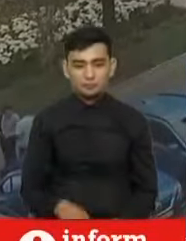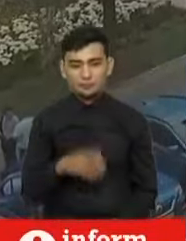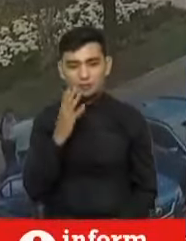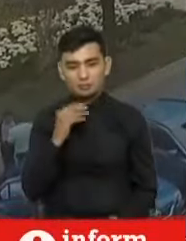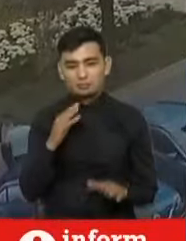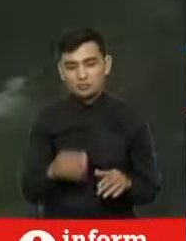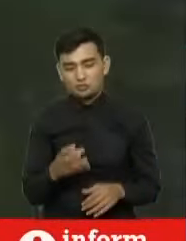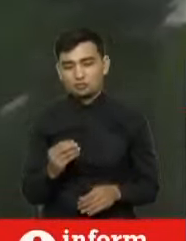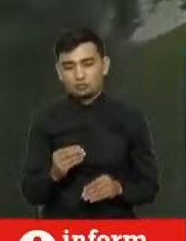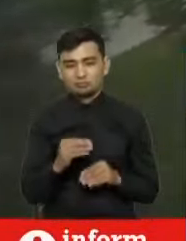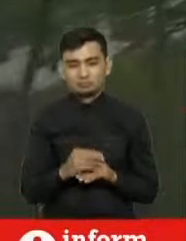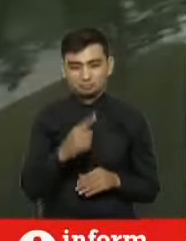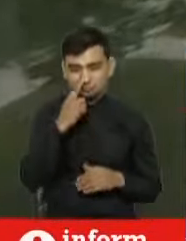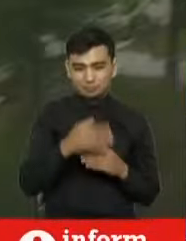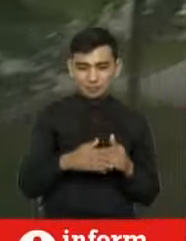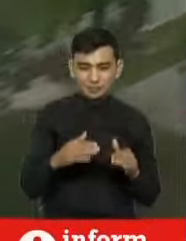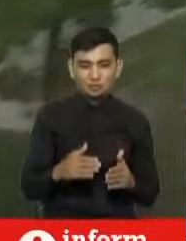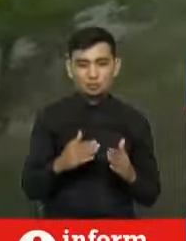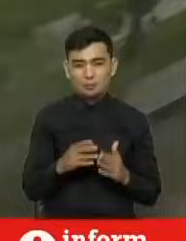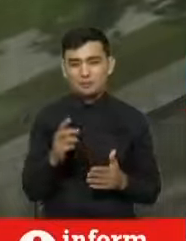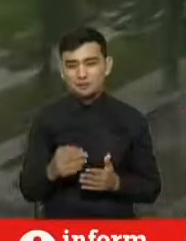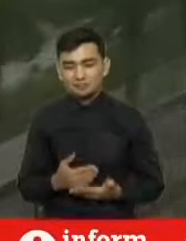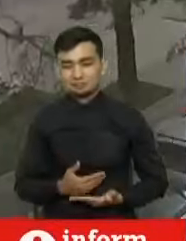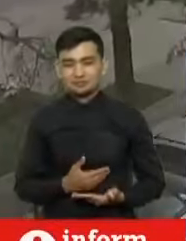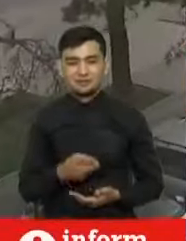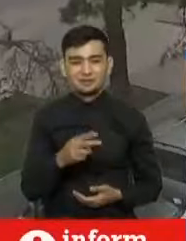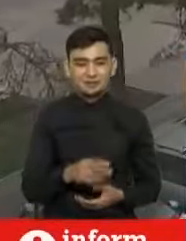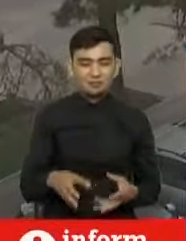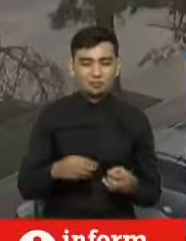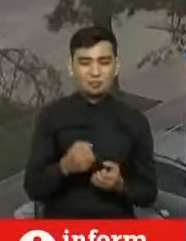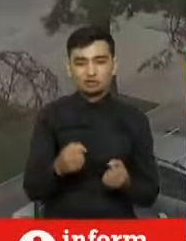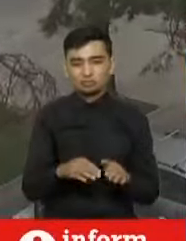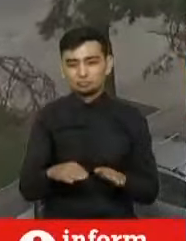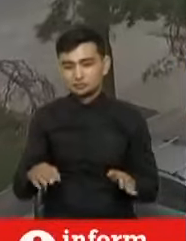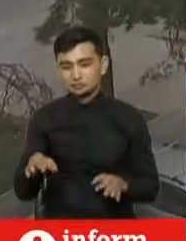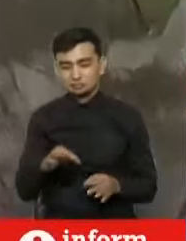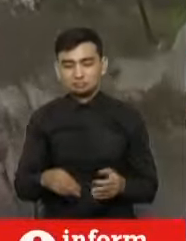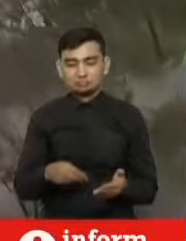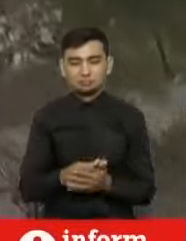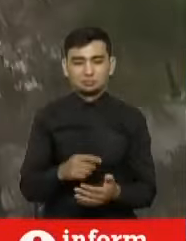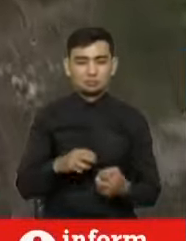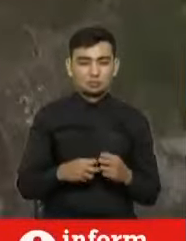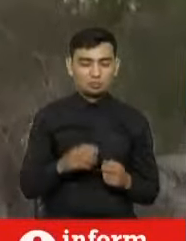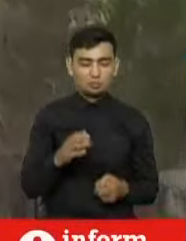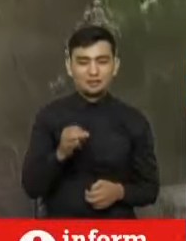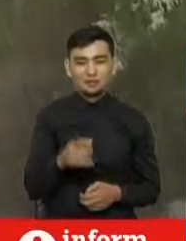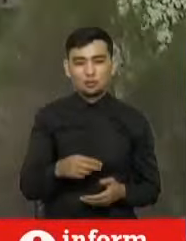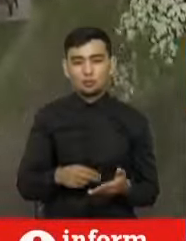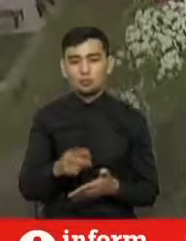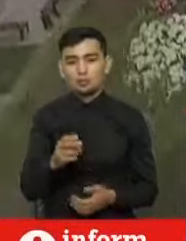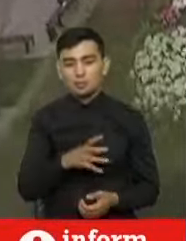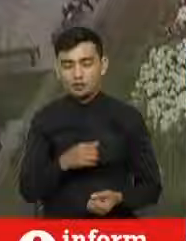Алматыда бұнымен қоса жақын маңдағы үй тұрғындары үшін ақылы тұраққа абонемент енгізу мәселесі қарастырылып жатыр. Оны сатып алған